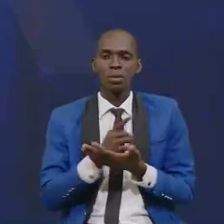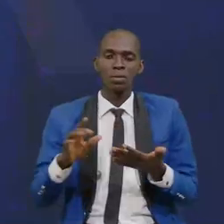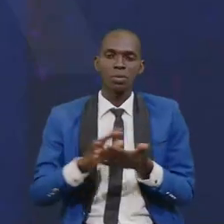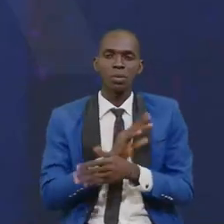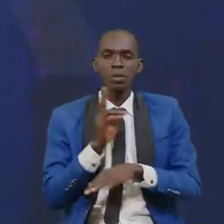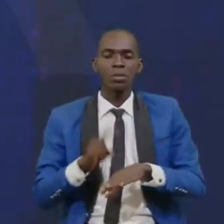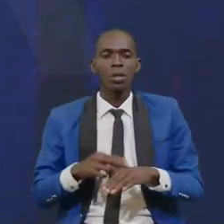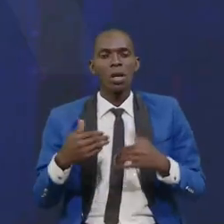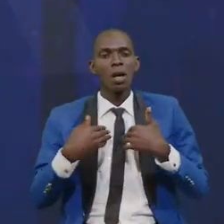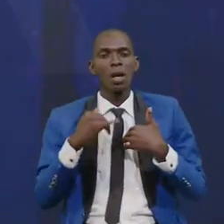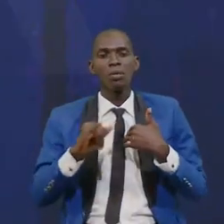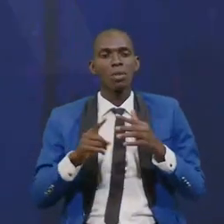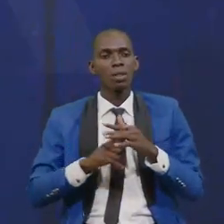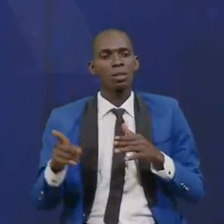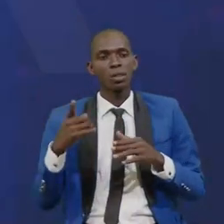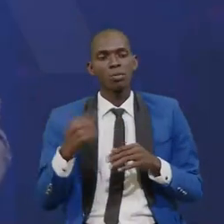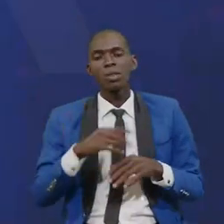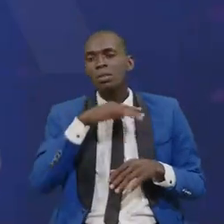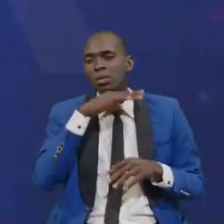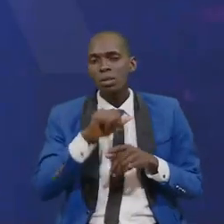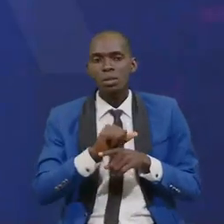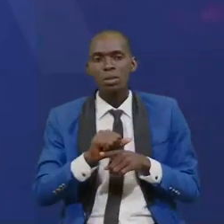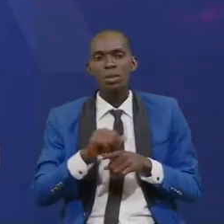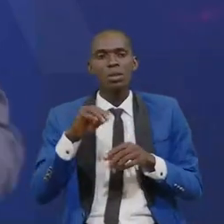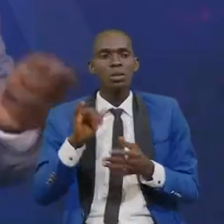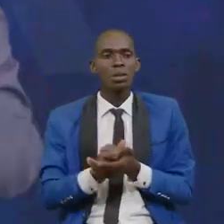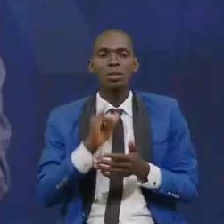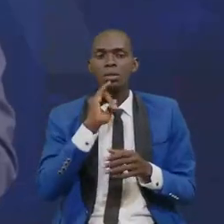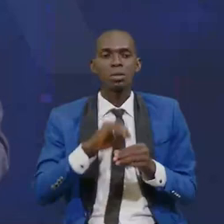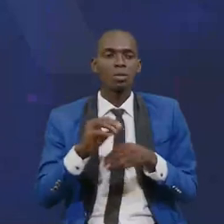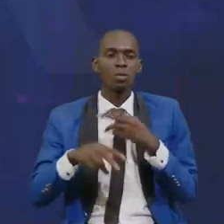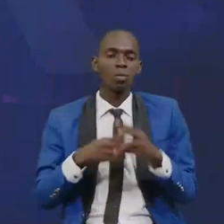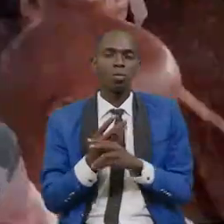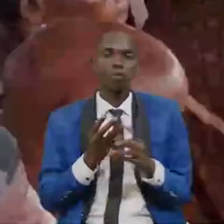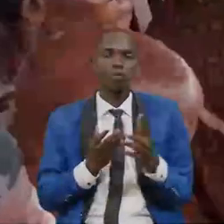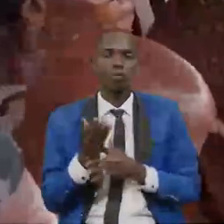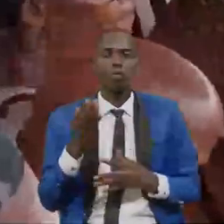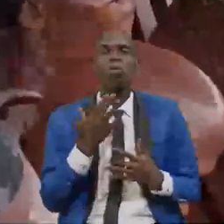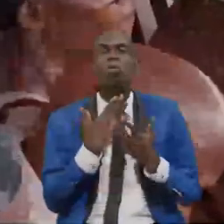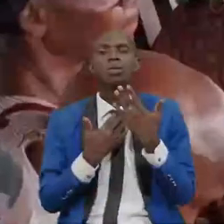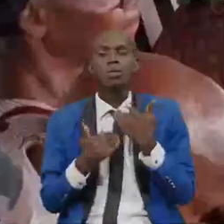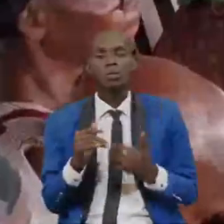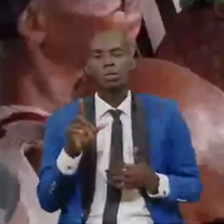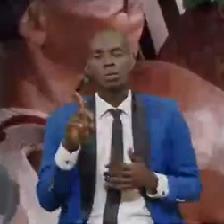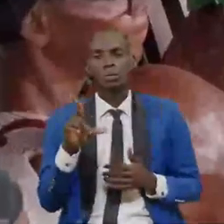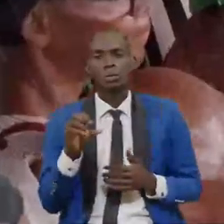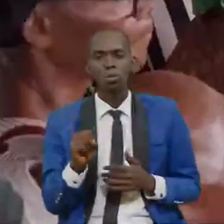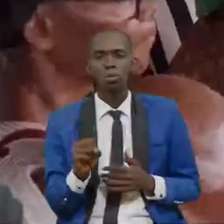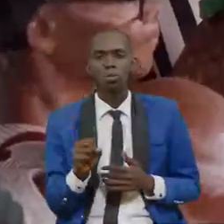divine, en fuyant la corruption qui existe dans le monde par la convoitise. Deuxième élément,